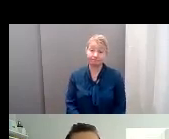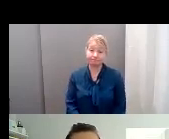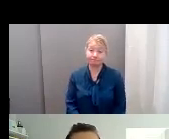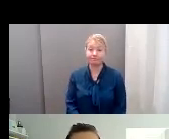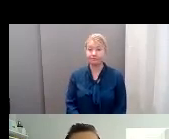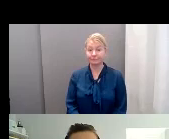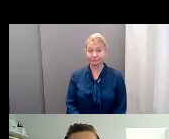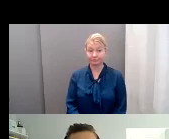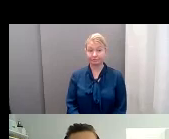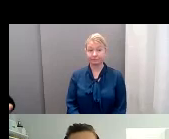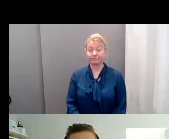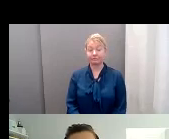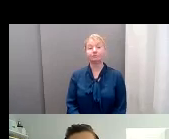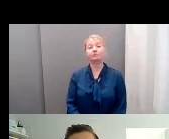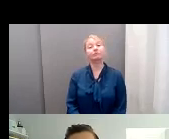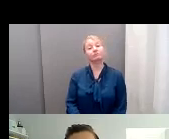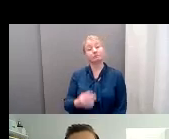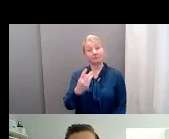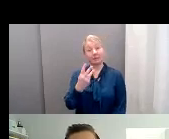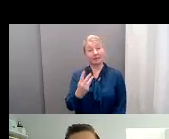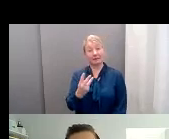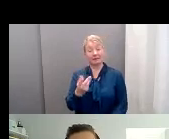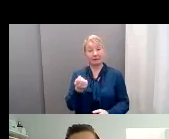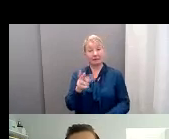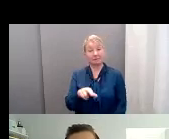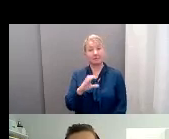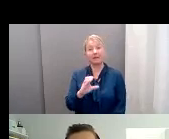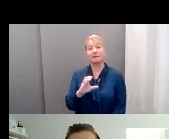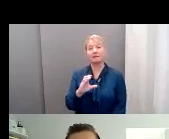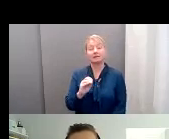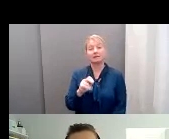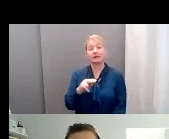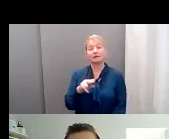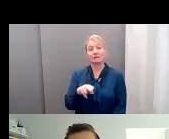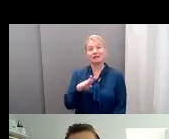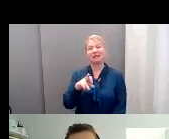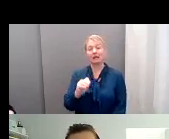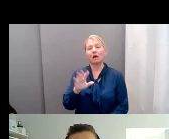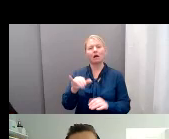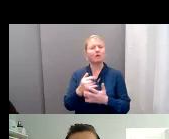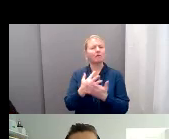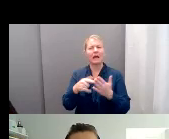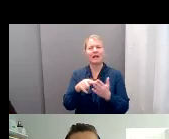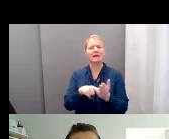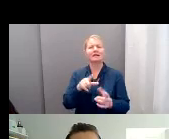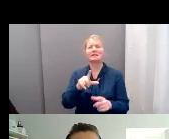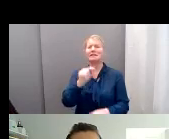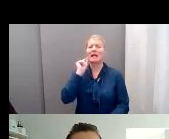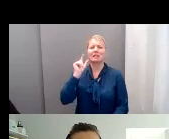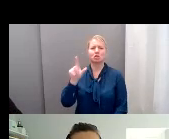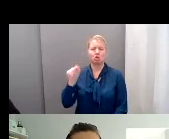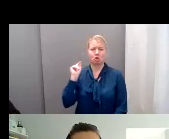Och ett tredje exempel är från Sandra som har haft flera sällsynta diagnoser sedan barndomen.